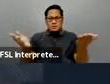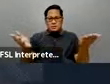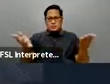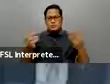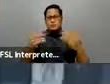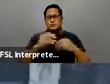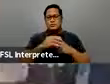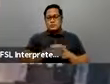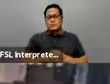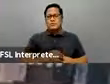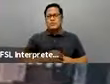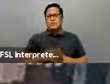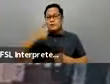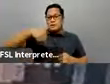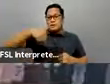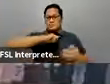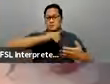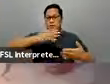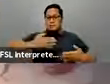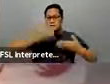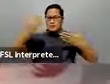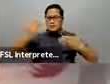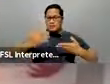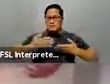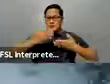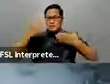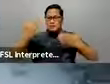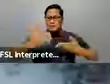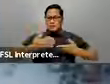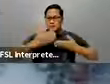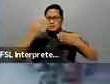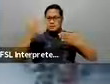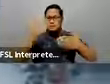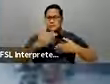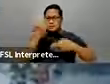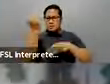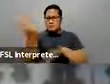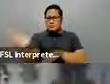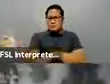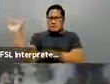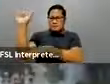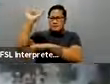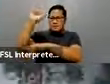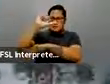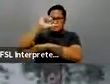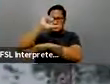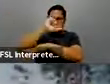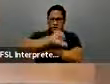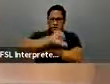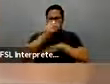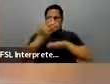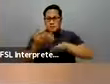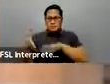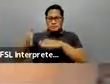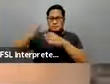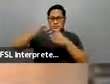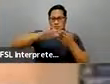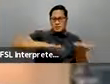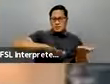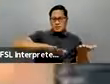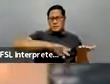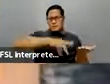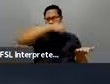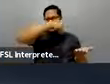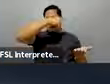mo. Ang inigaya na pagkay magamin, ang